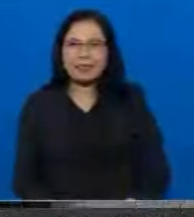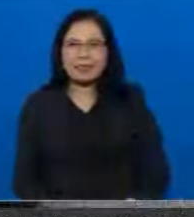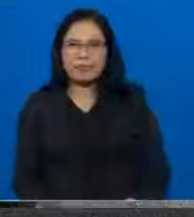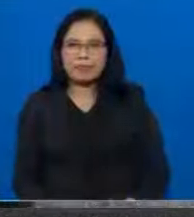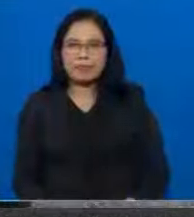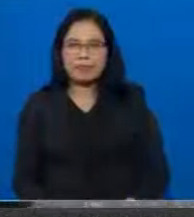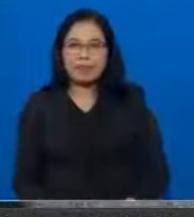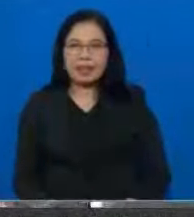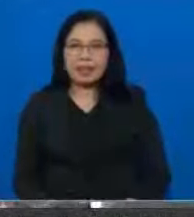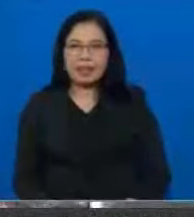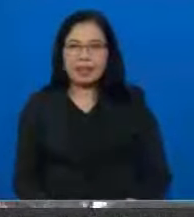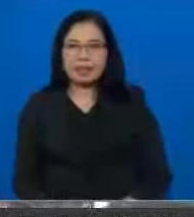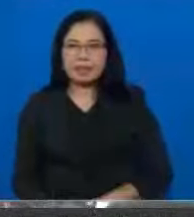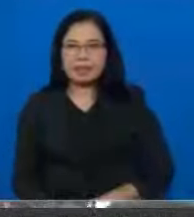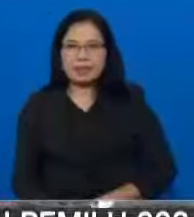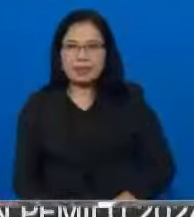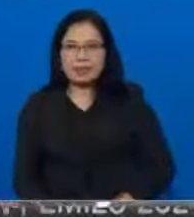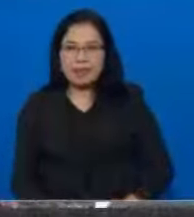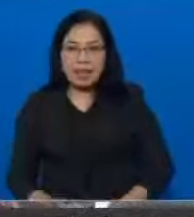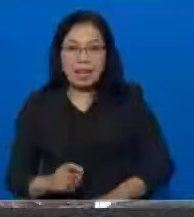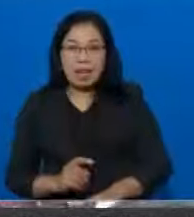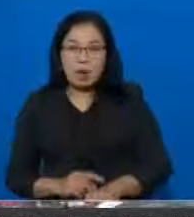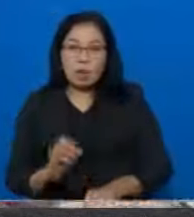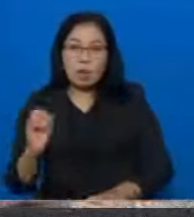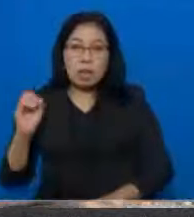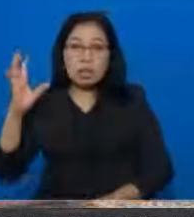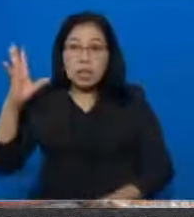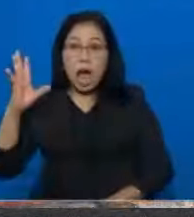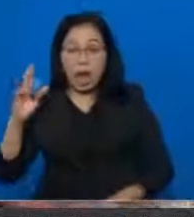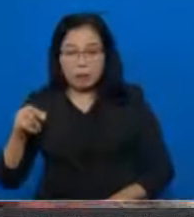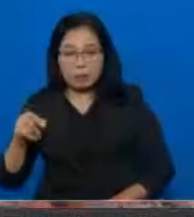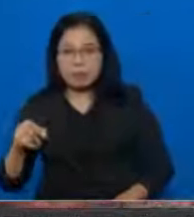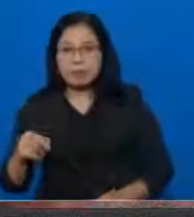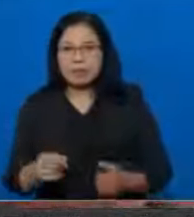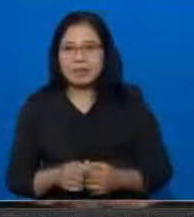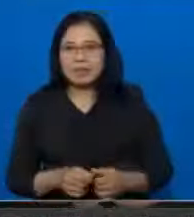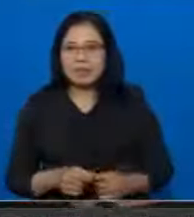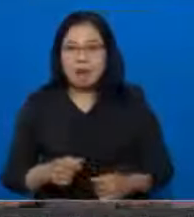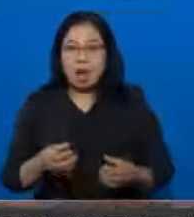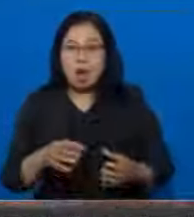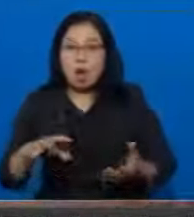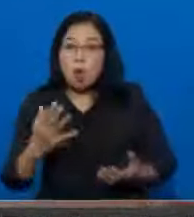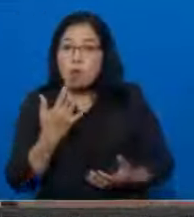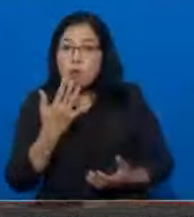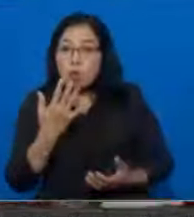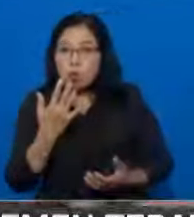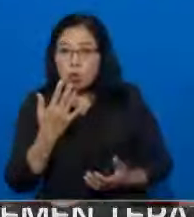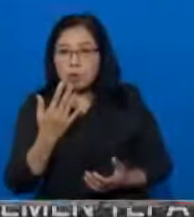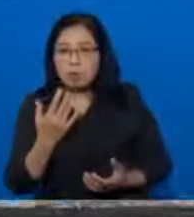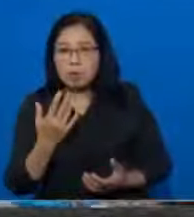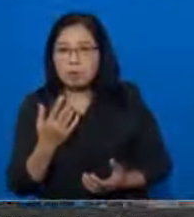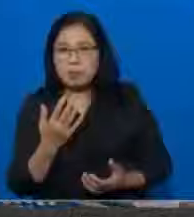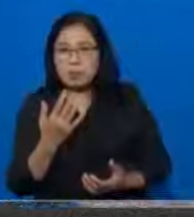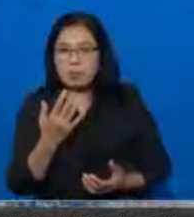Ketika matahari tepat berada di atas kepala, sekitar 100 pedagang bubur di desa Sumberjaya, Tambun Selatan, telah sibuk berbelanja